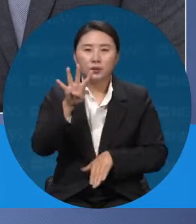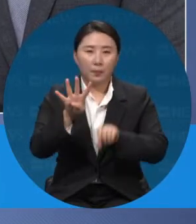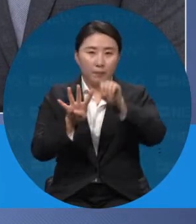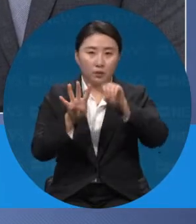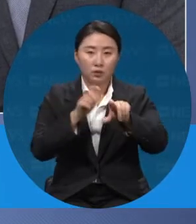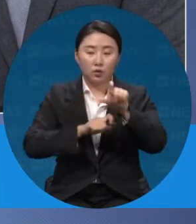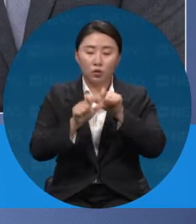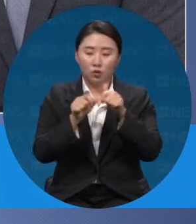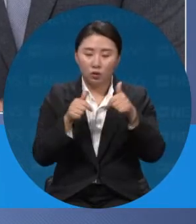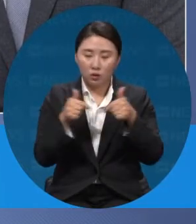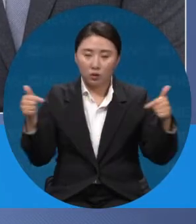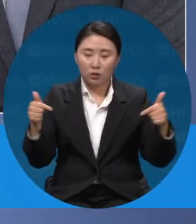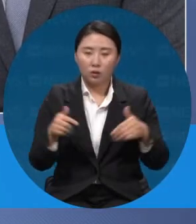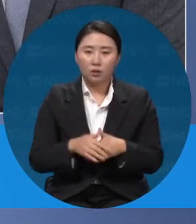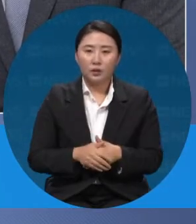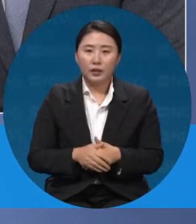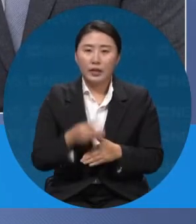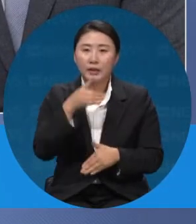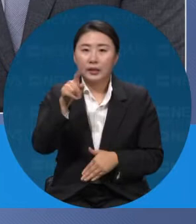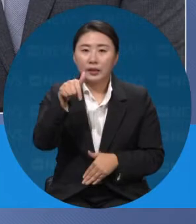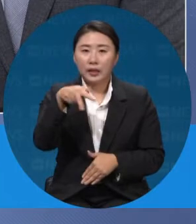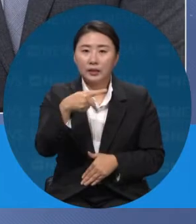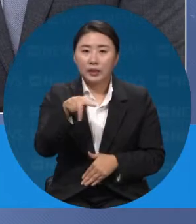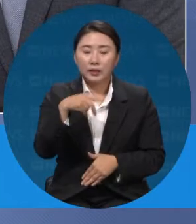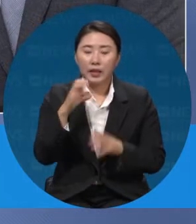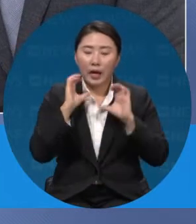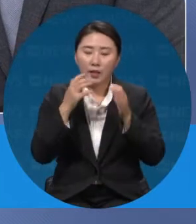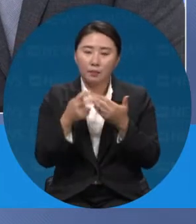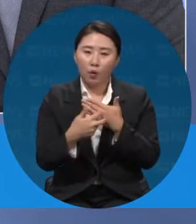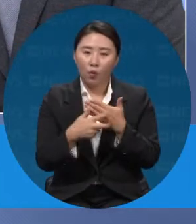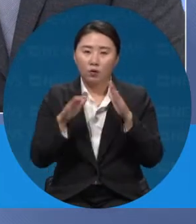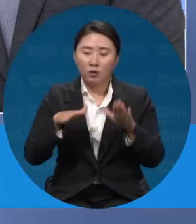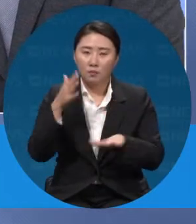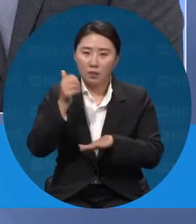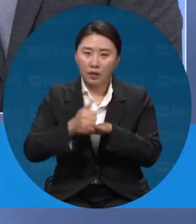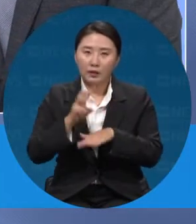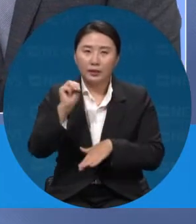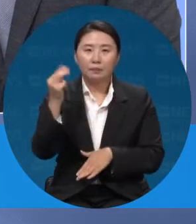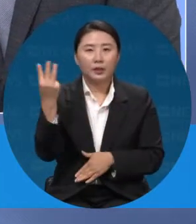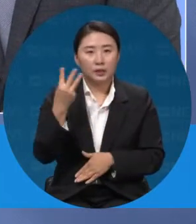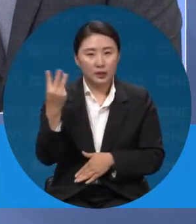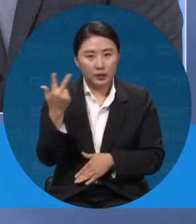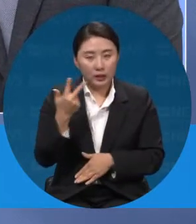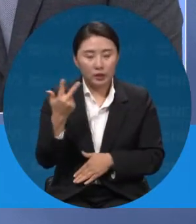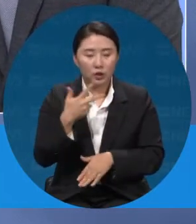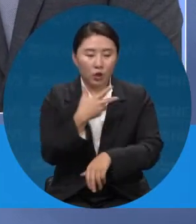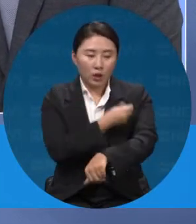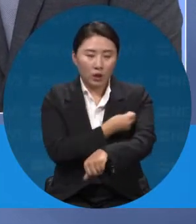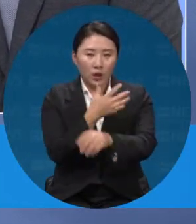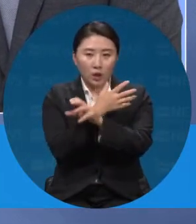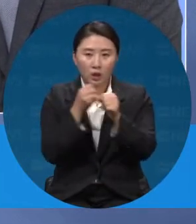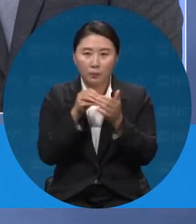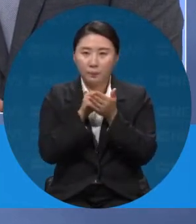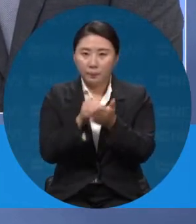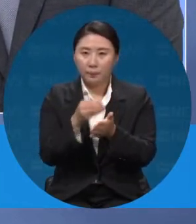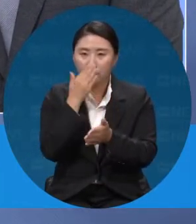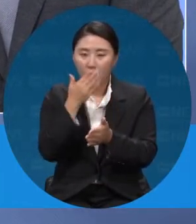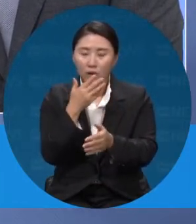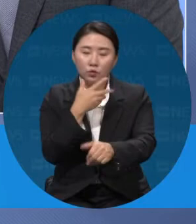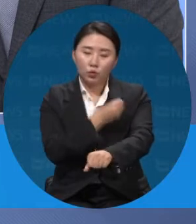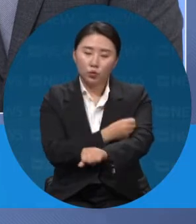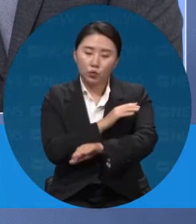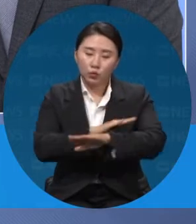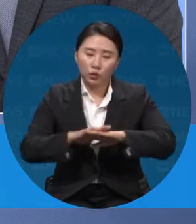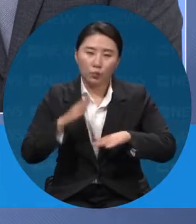로 늘었습니다 실제 텍사스의 않아 동 병원에선 이달 말까지 3만 7천원에 백신 예약이 접수되는 등 접종이